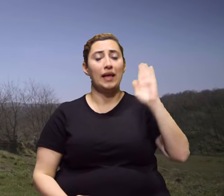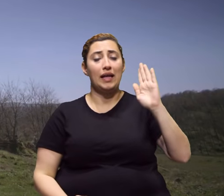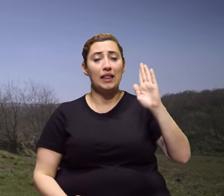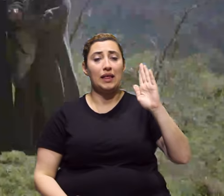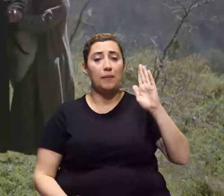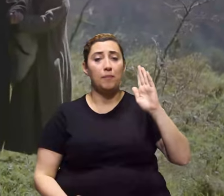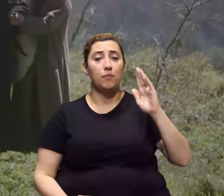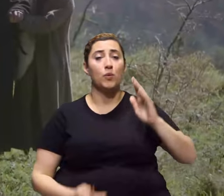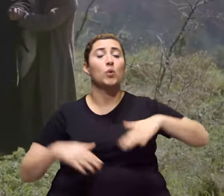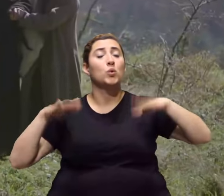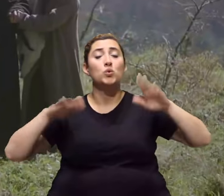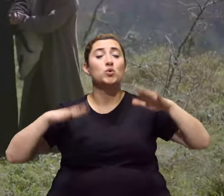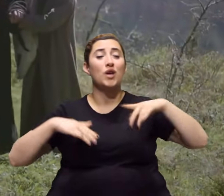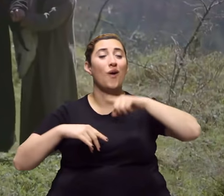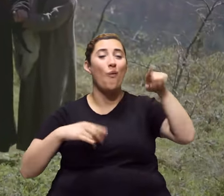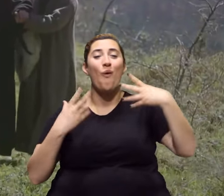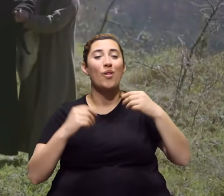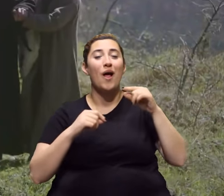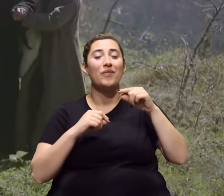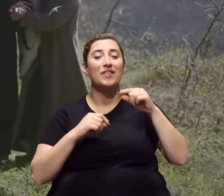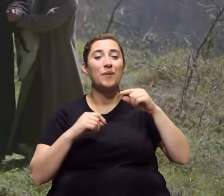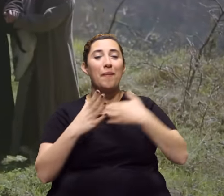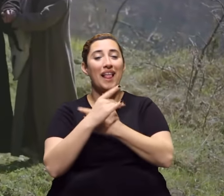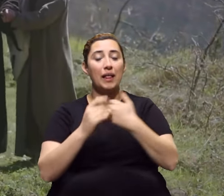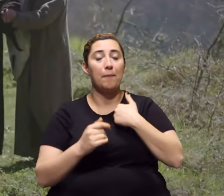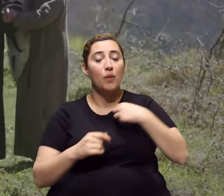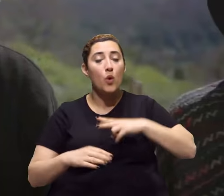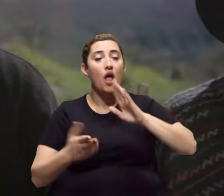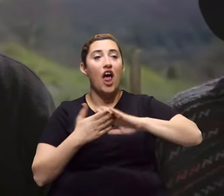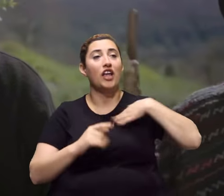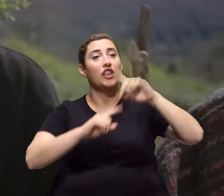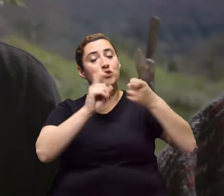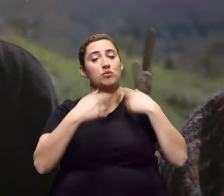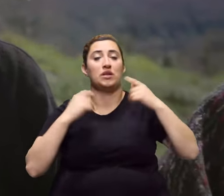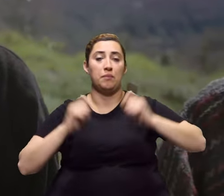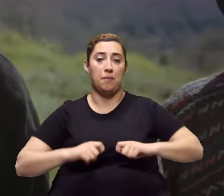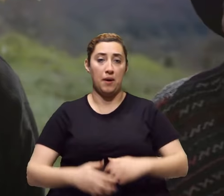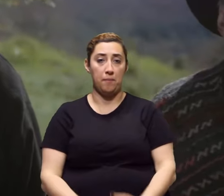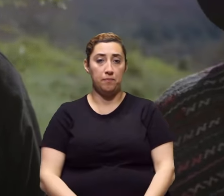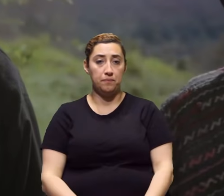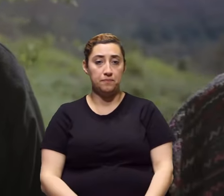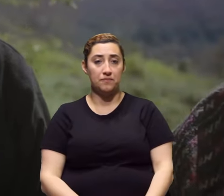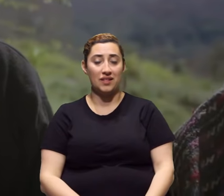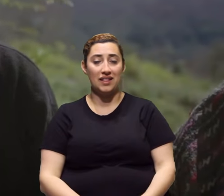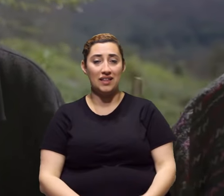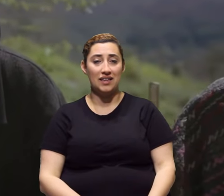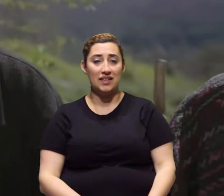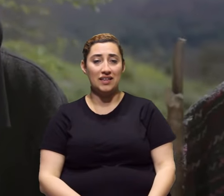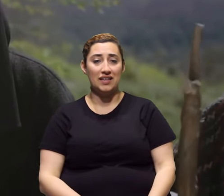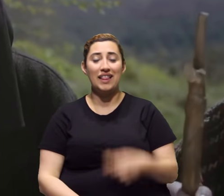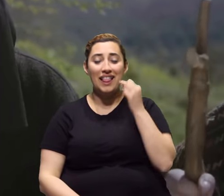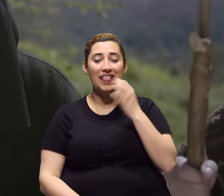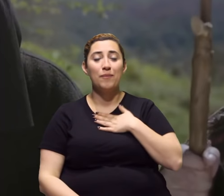Ol uçmakta hurileri, ben bana yoldaş eyleyem. Tene yumuşak giymeyim,